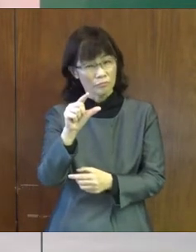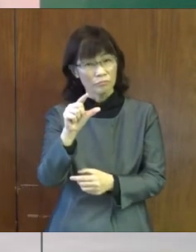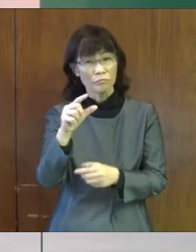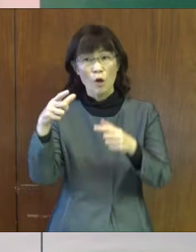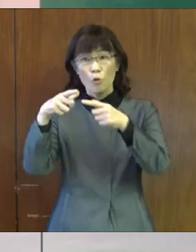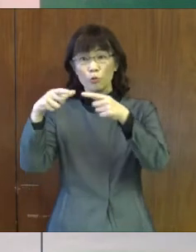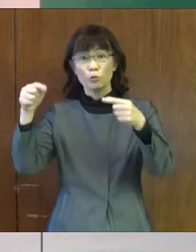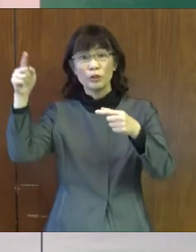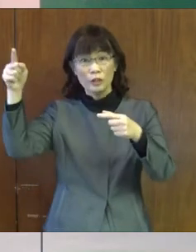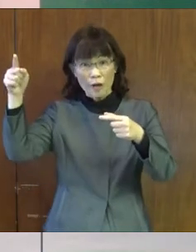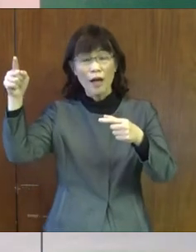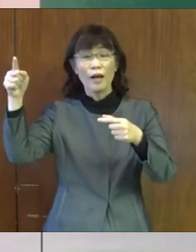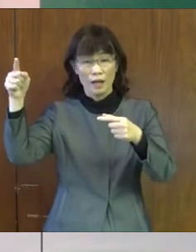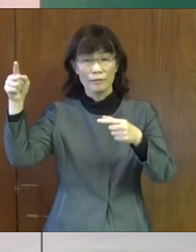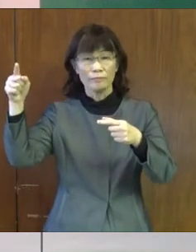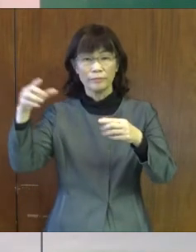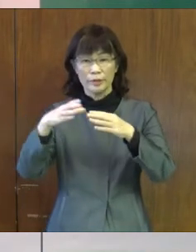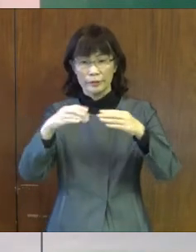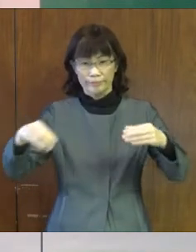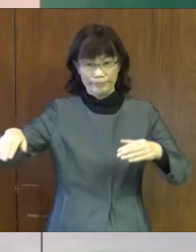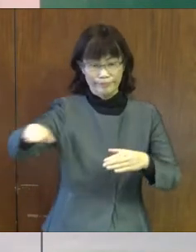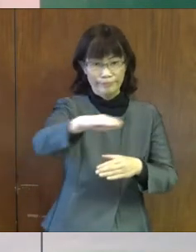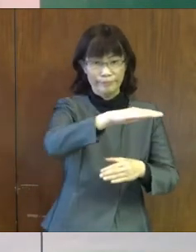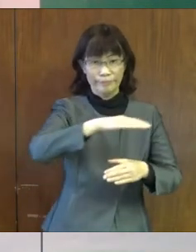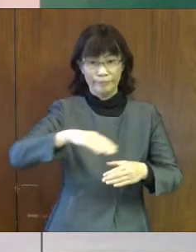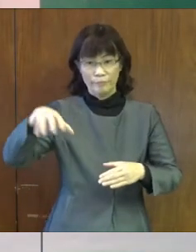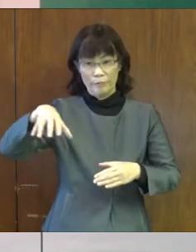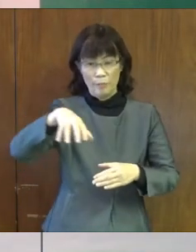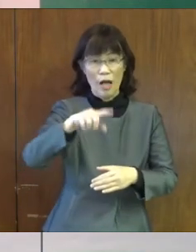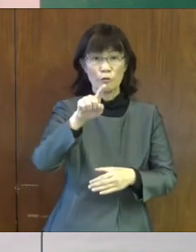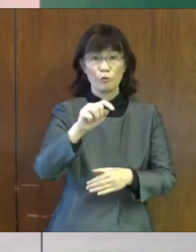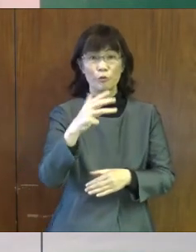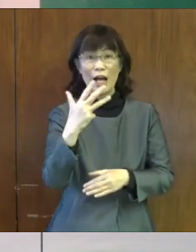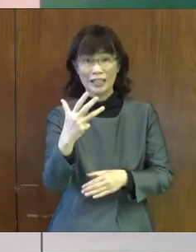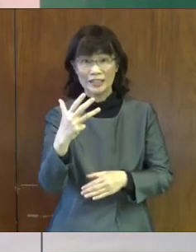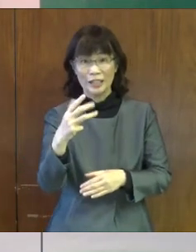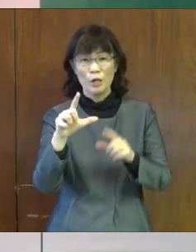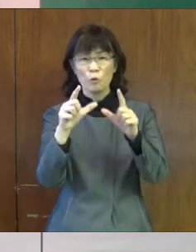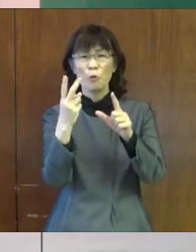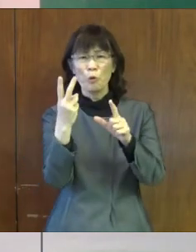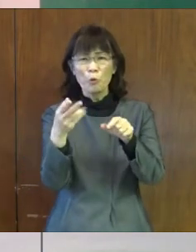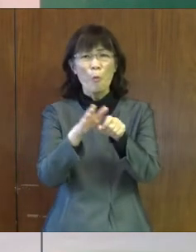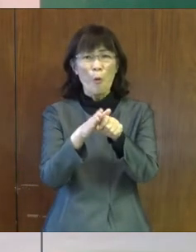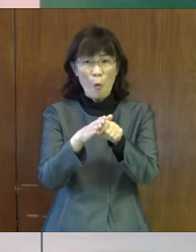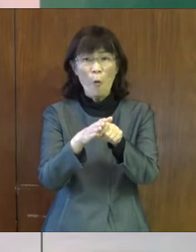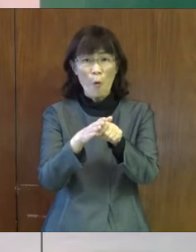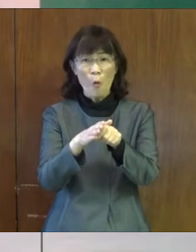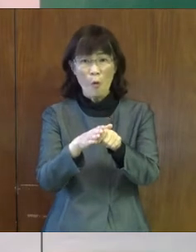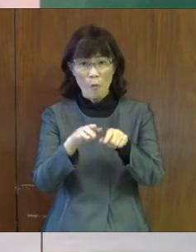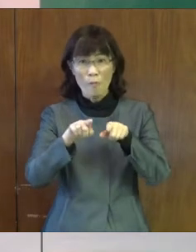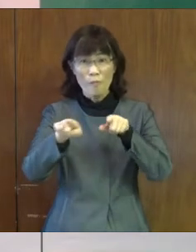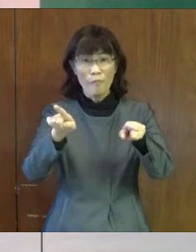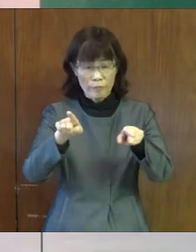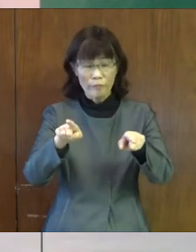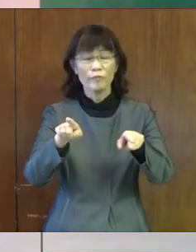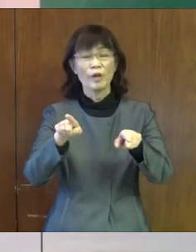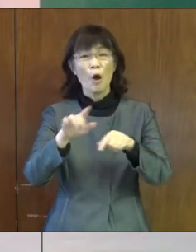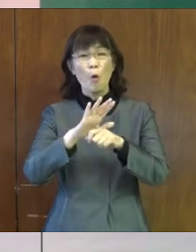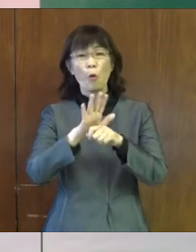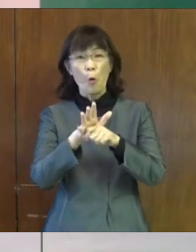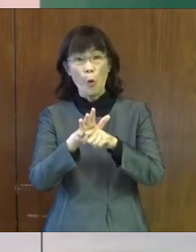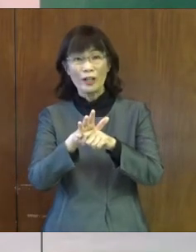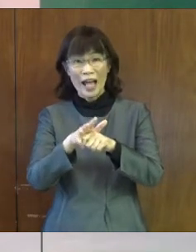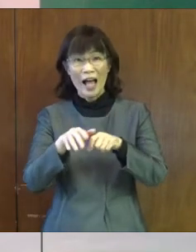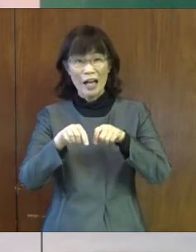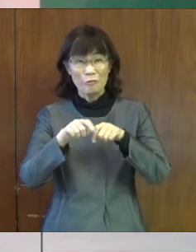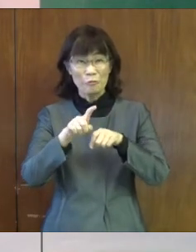国は東京都など18都道府県に実施していた新型コロナウイルス感染